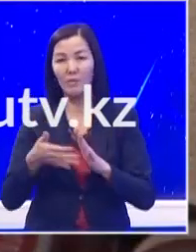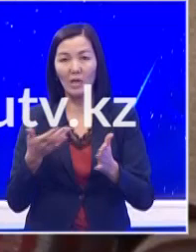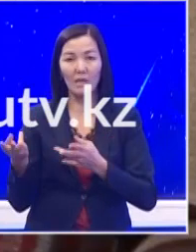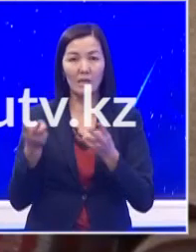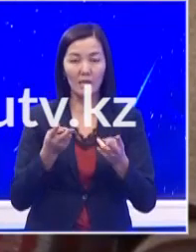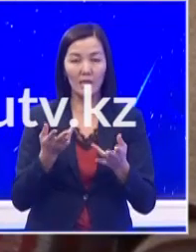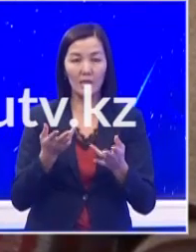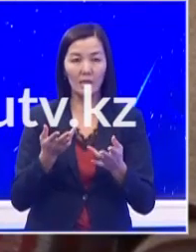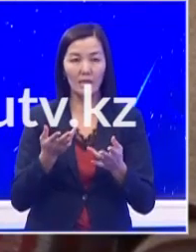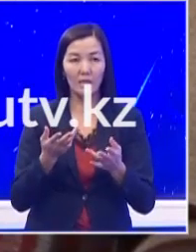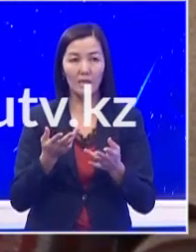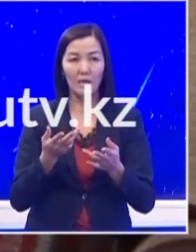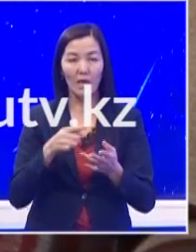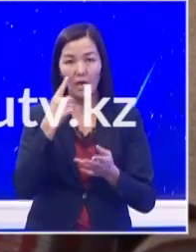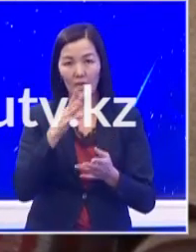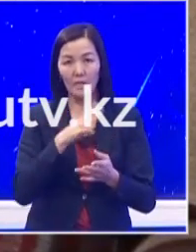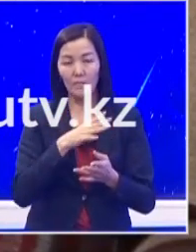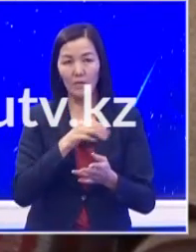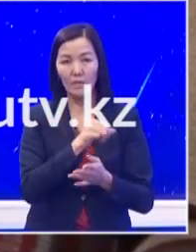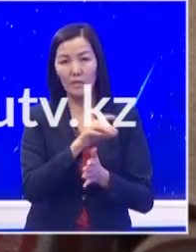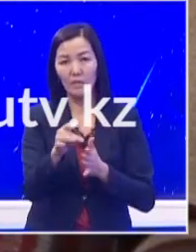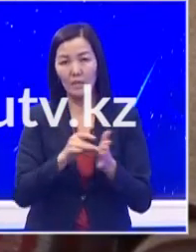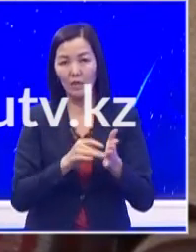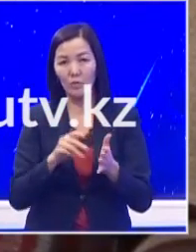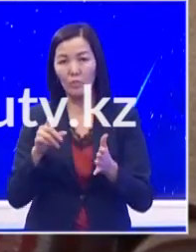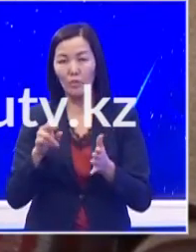деп айттында жаңағы өртті енді